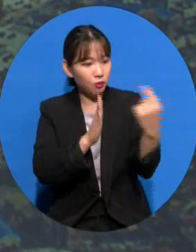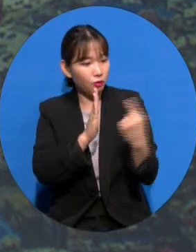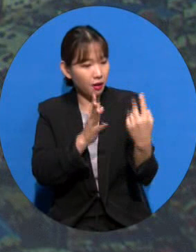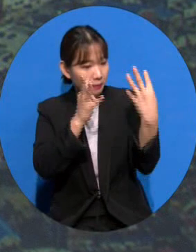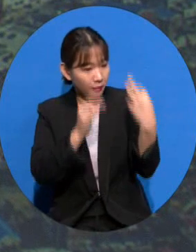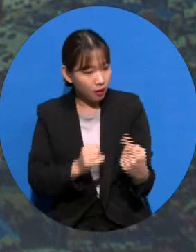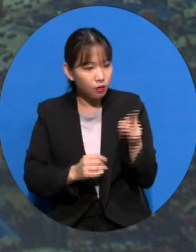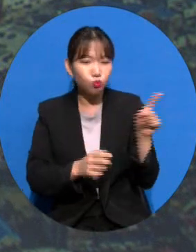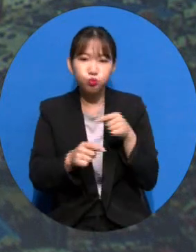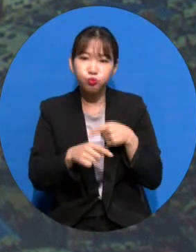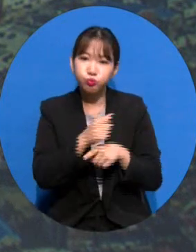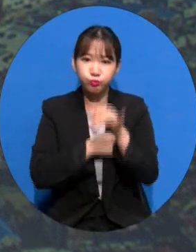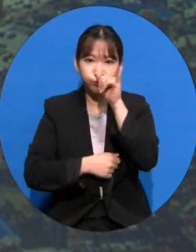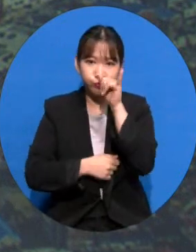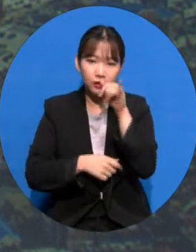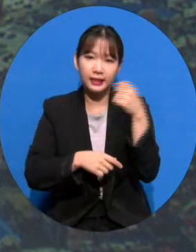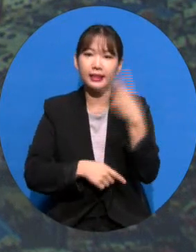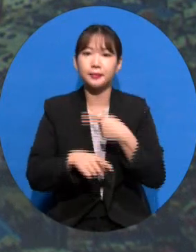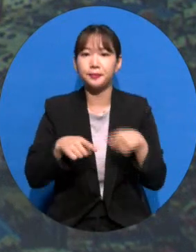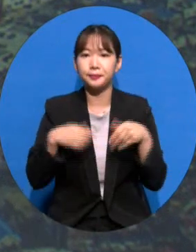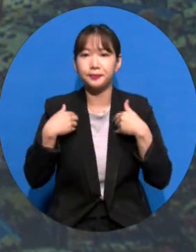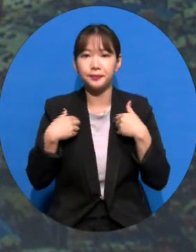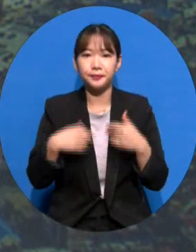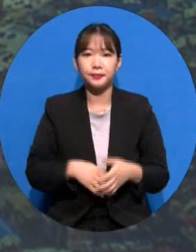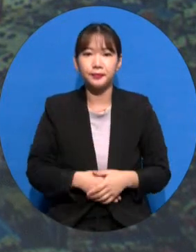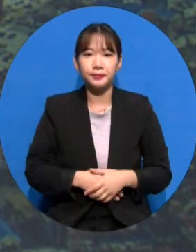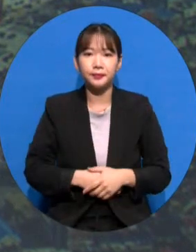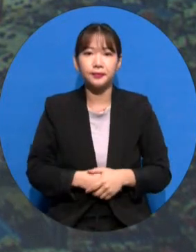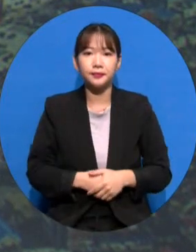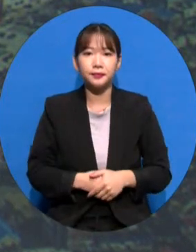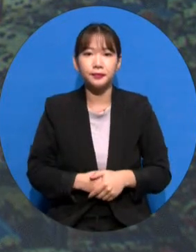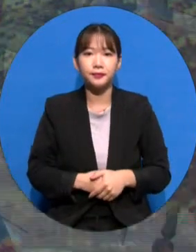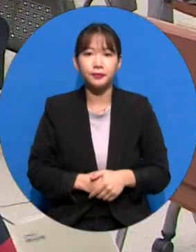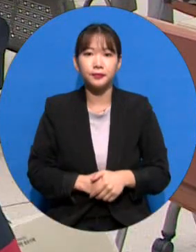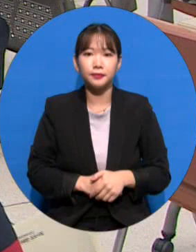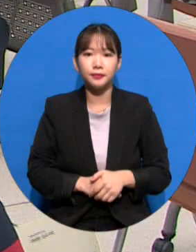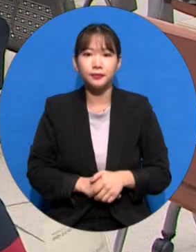게 어떤 의미가 있을지 따져볼 일입니다. 양현승 기자입니다.